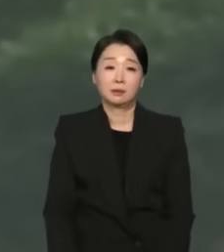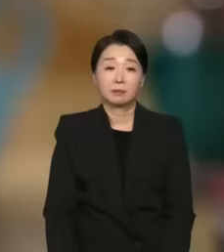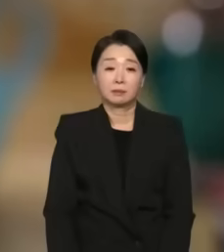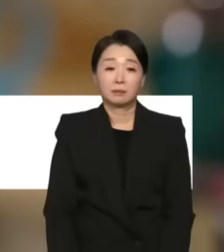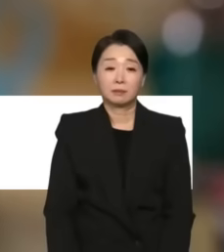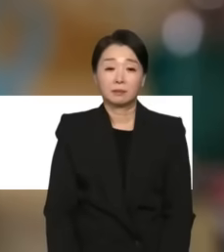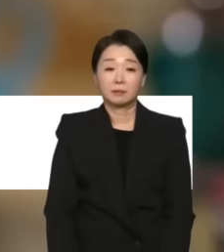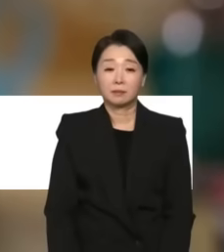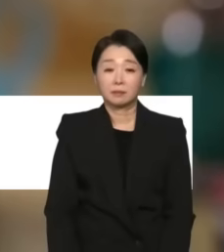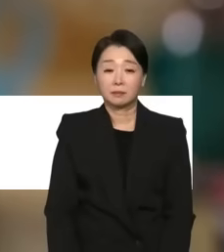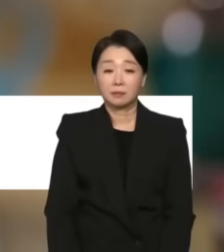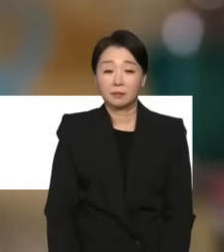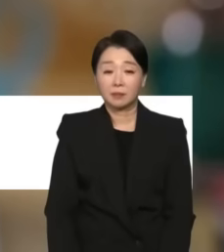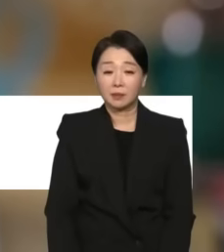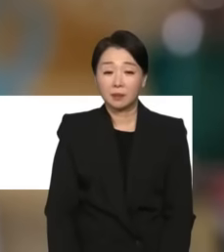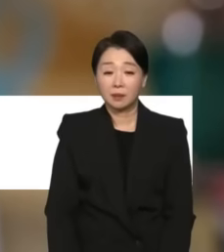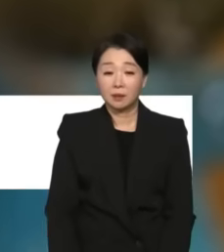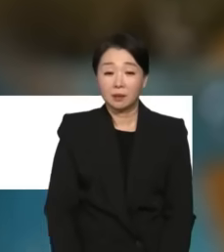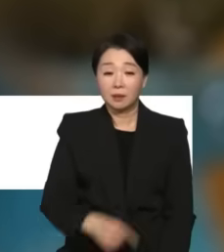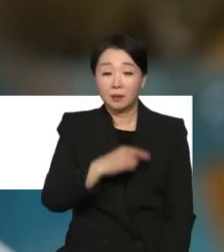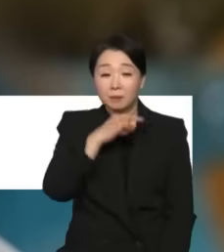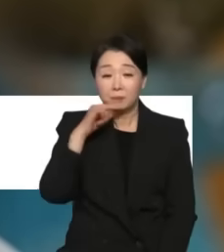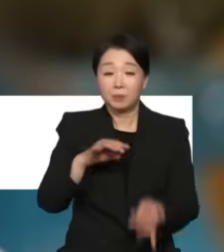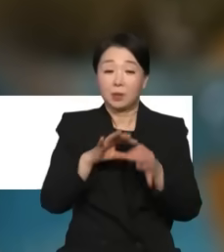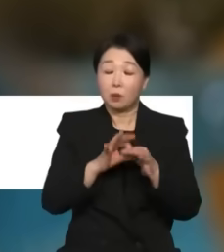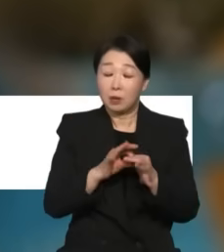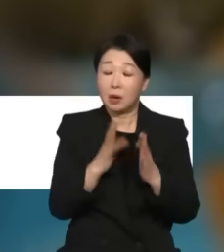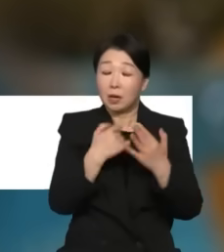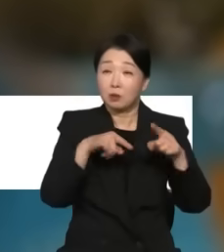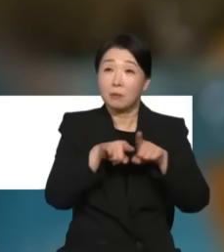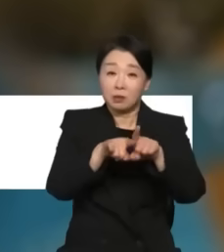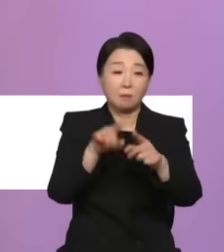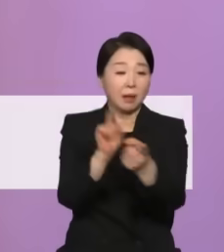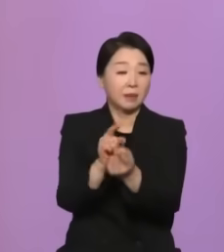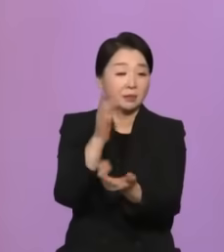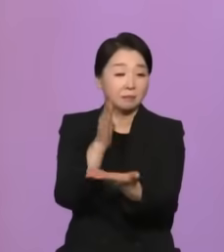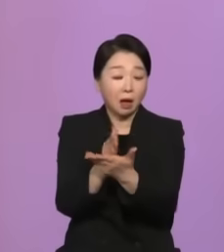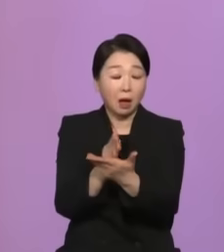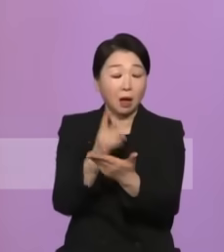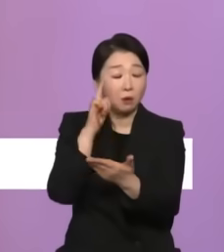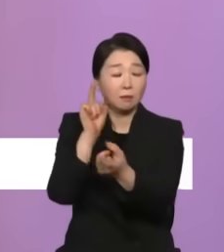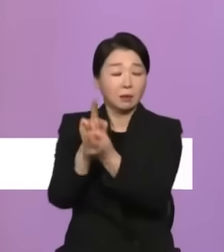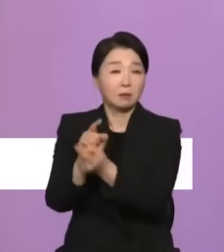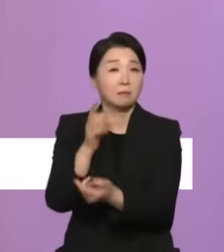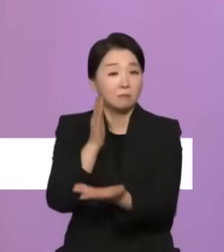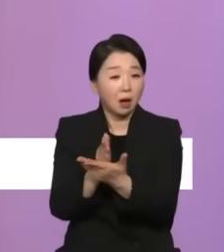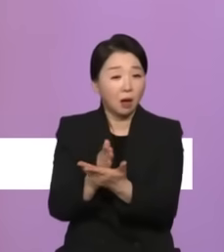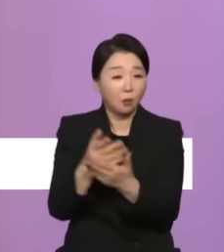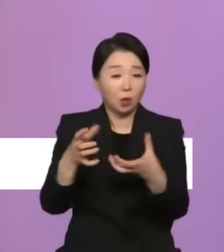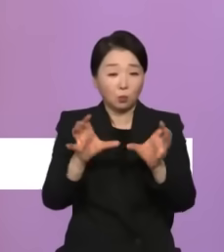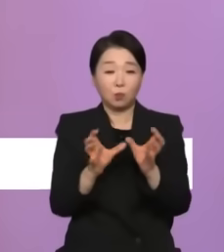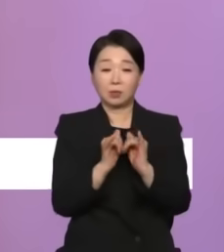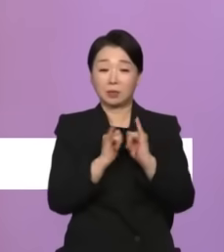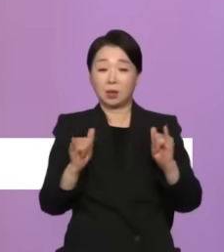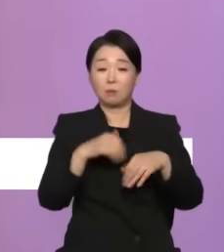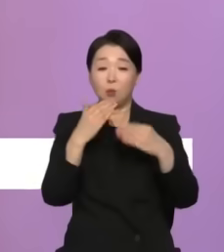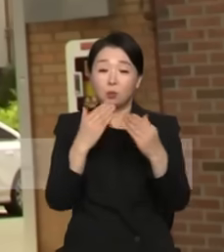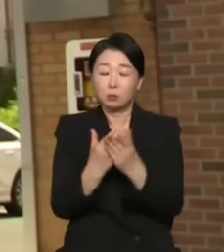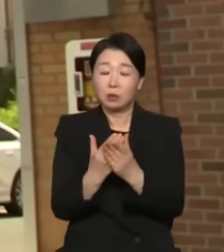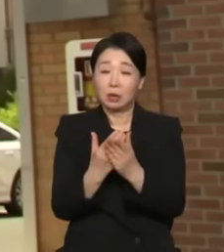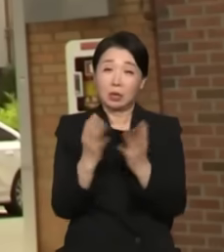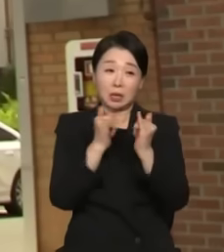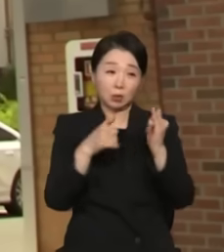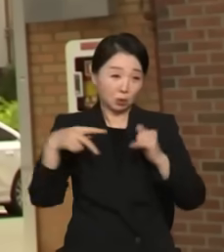거기는 혈연관계가 같이 들어와 있으면 거의 못 만나게 하거나 남처럼 살게. 모든 공동체 사람들이 다 가족과 연을